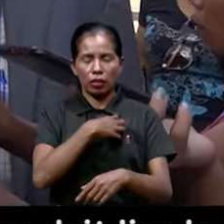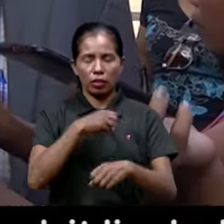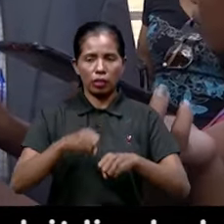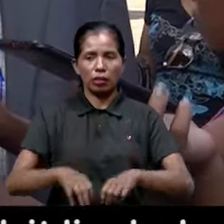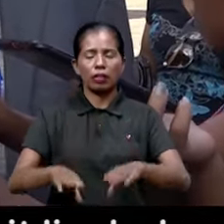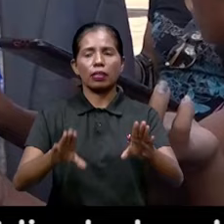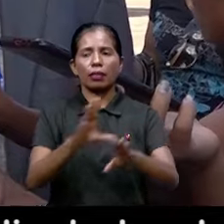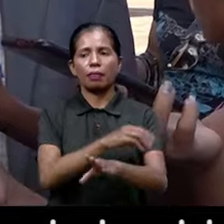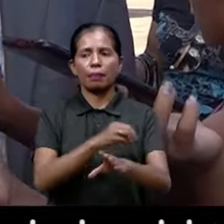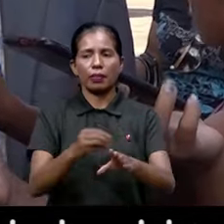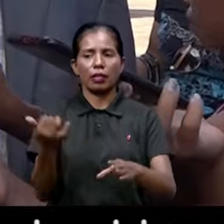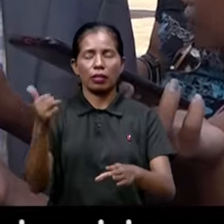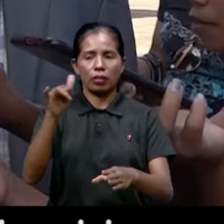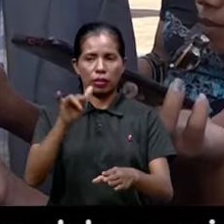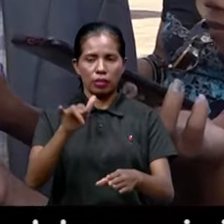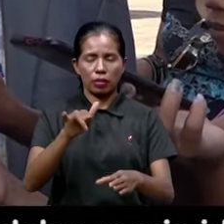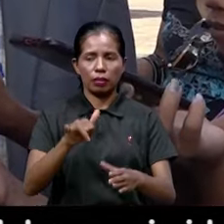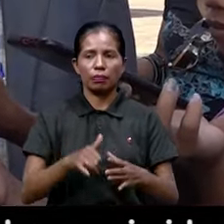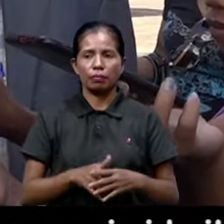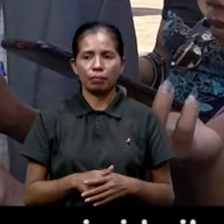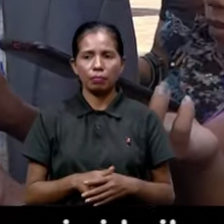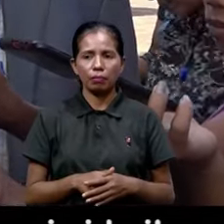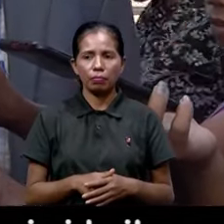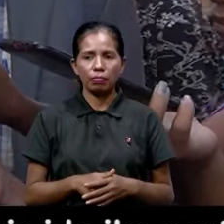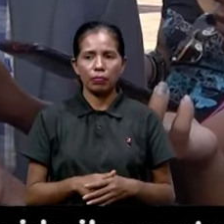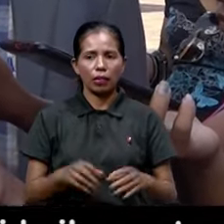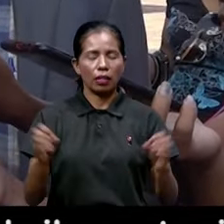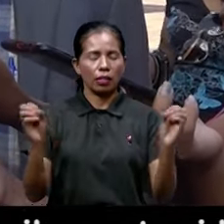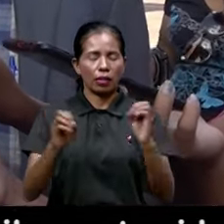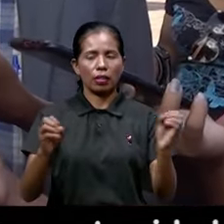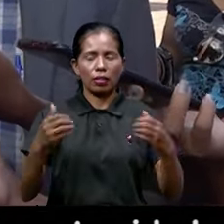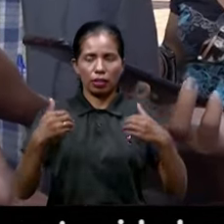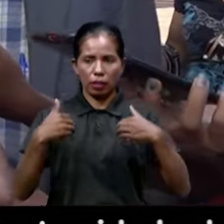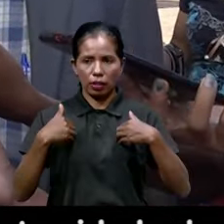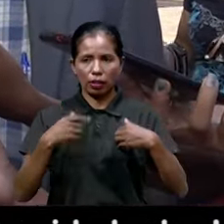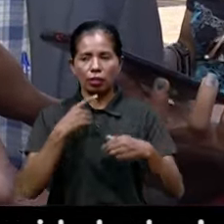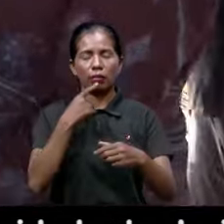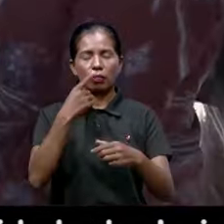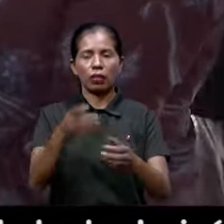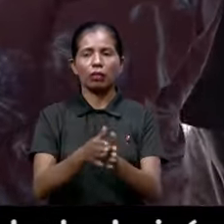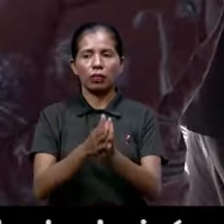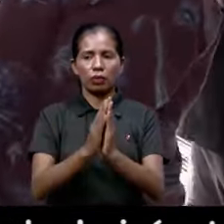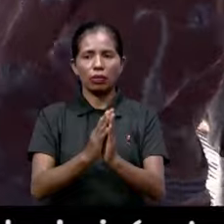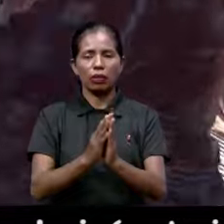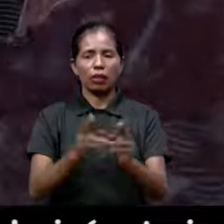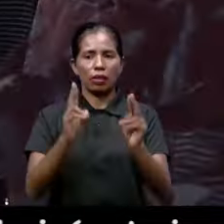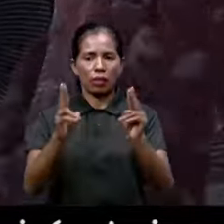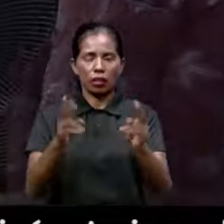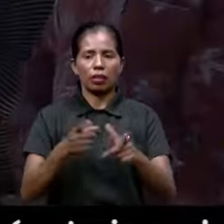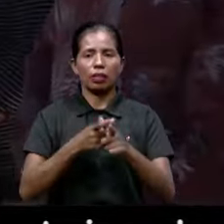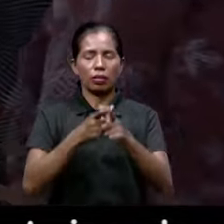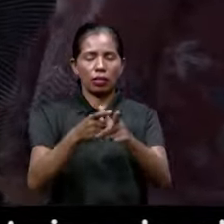mereka tanpa e ada perintah atau request langsung dengan gerak cepat